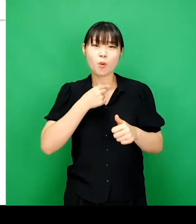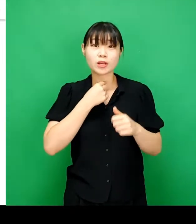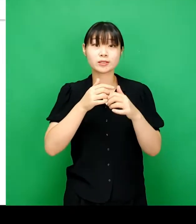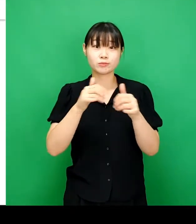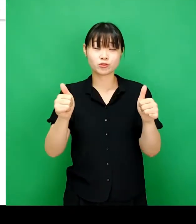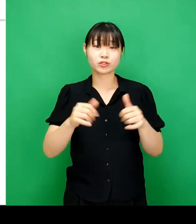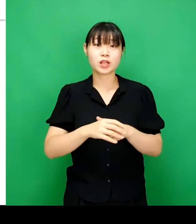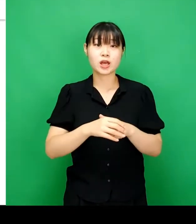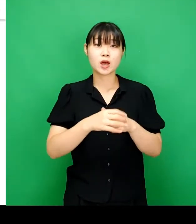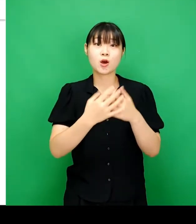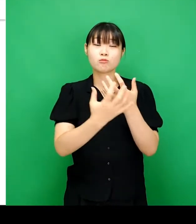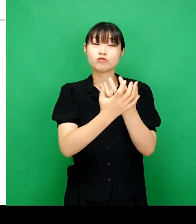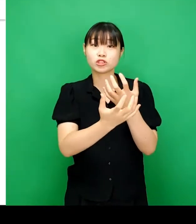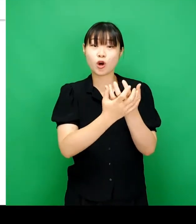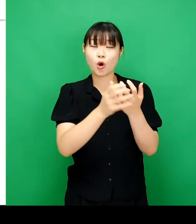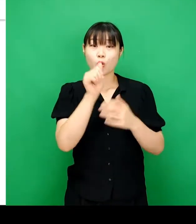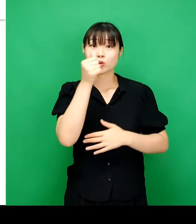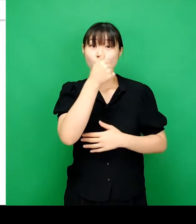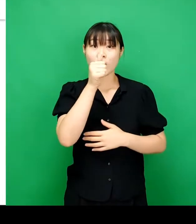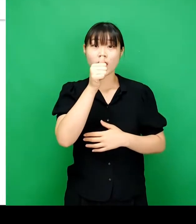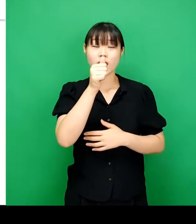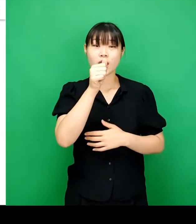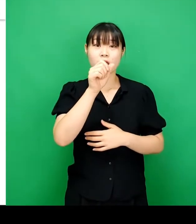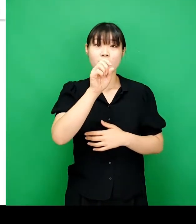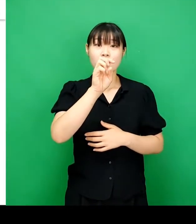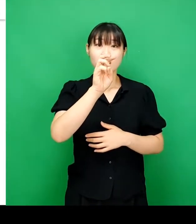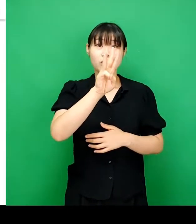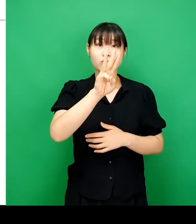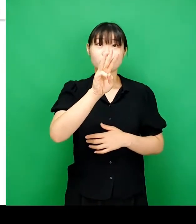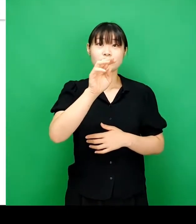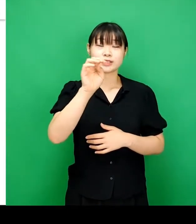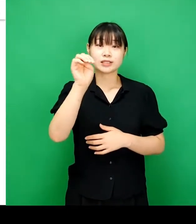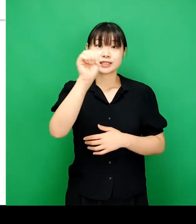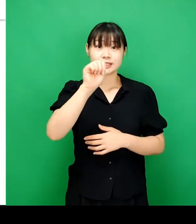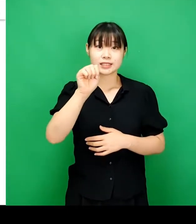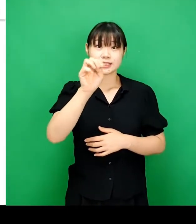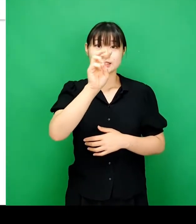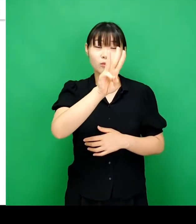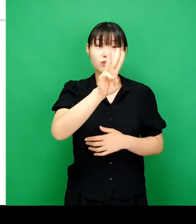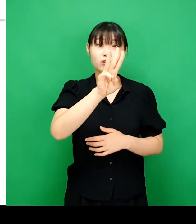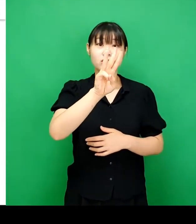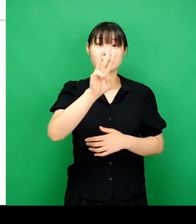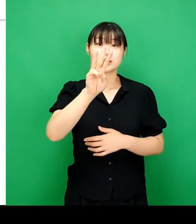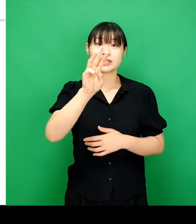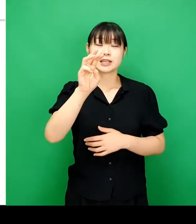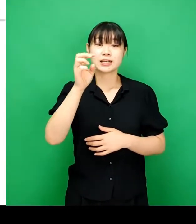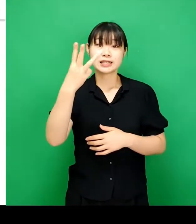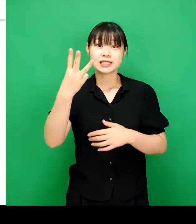엑스패스 검색어에 관한 자세한 정보를 원하시는 수강생은 문서에 소개된